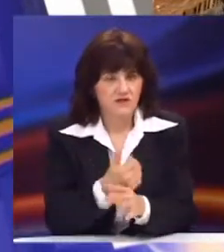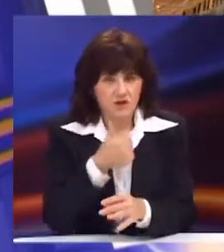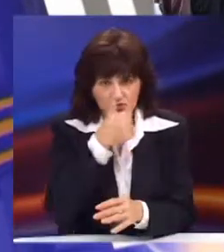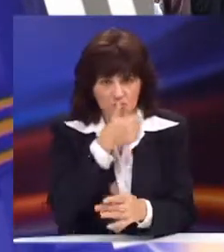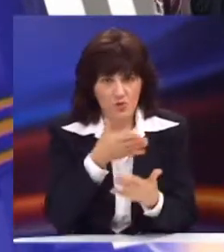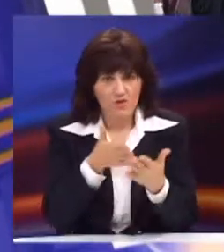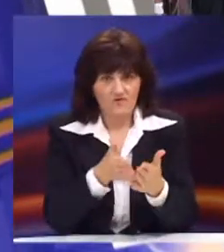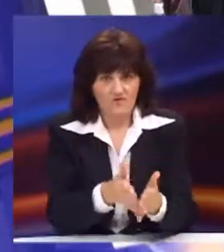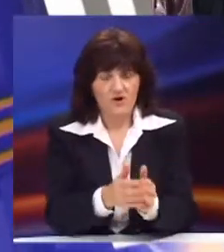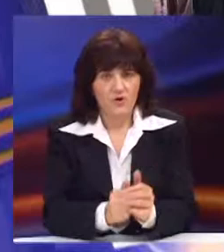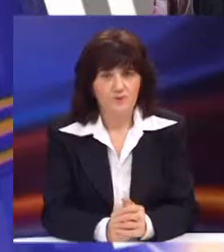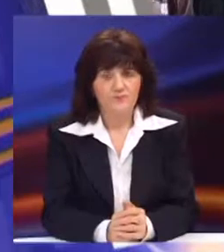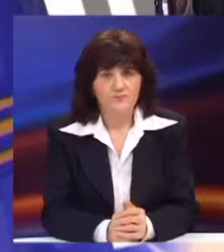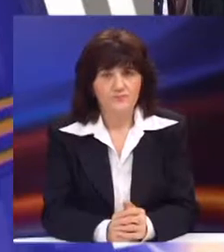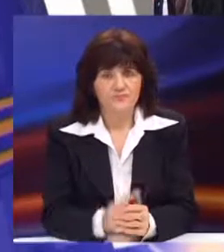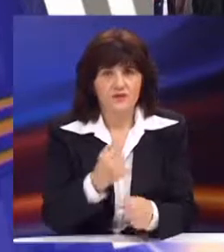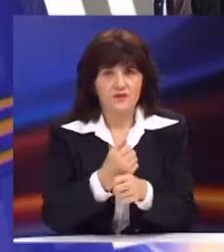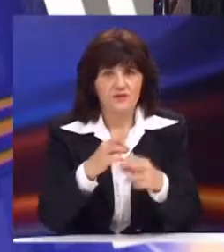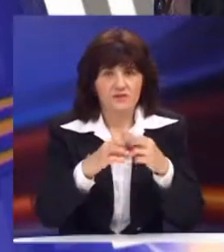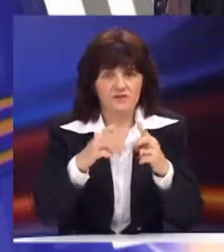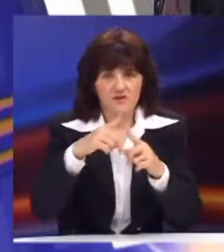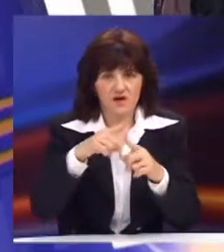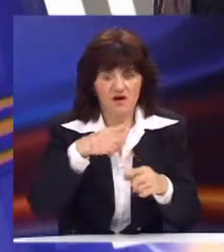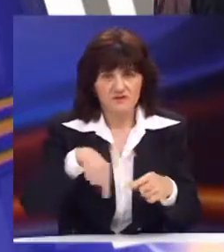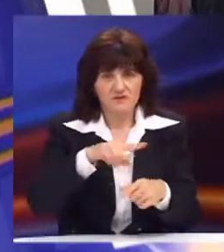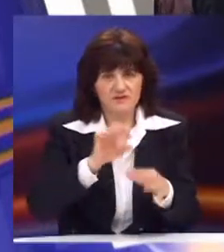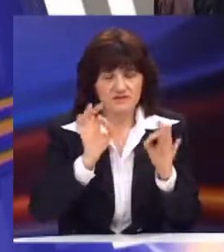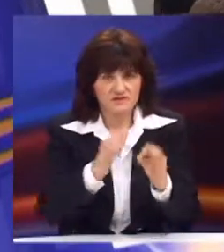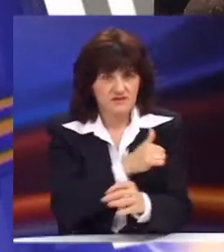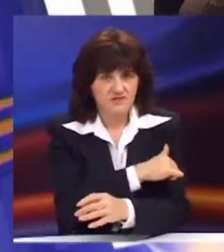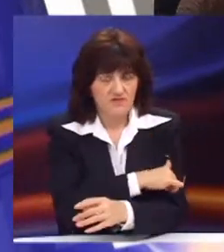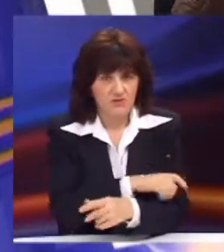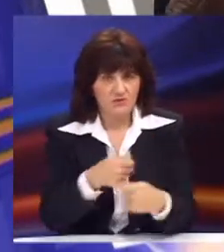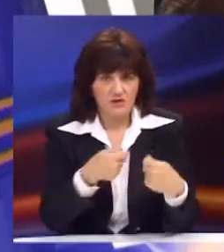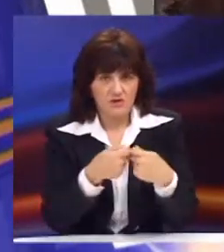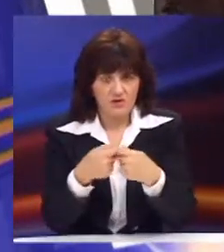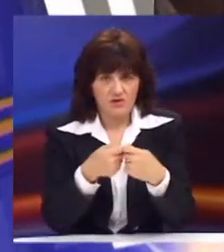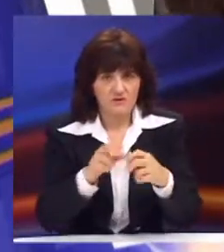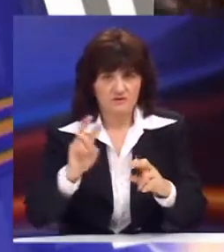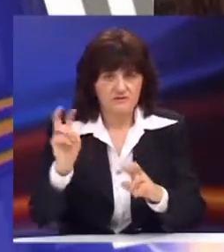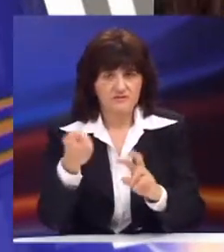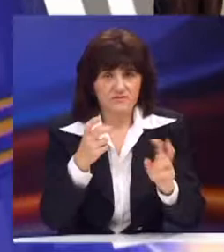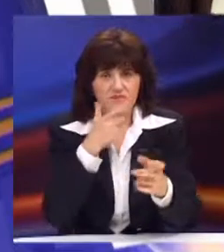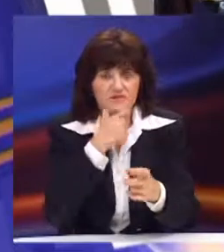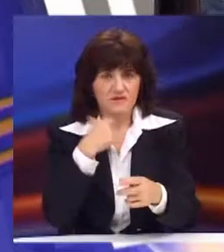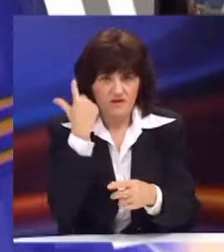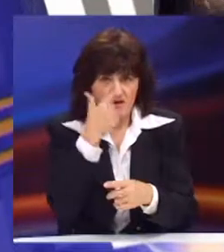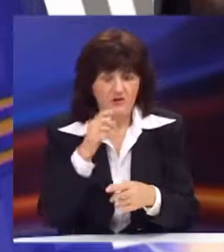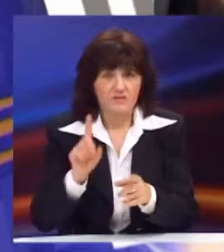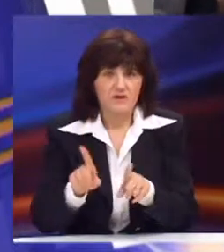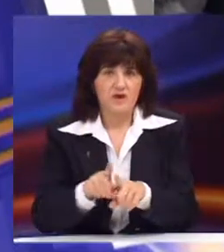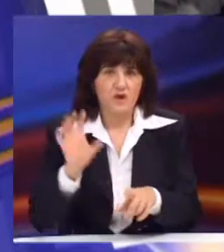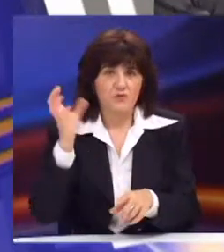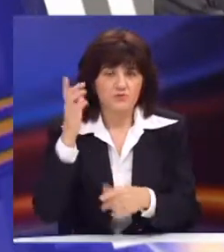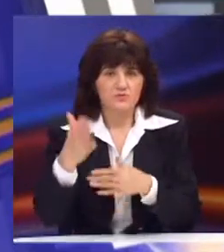je ovako. Mesna zajednica GAT i osnovna škola Matko Vuković svake godine organizuju manifestaciju Sunčana jesen života